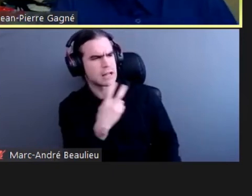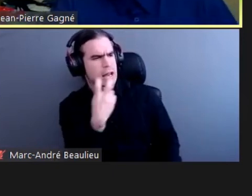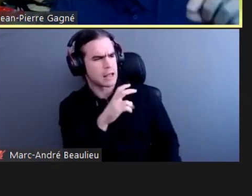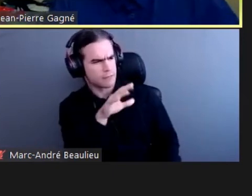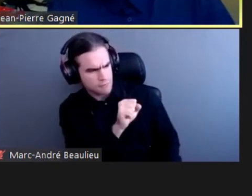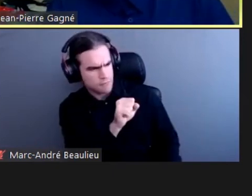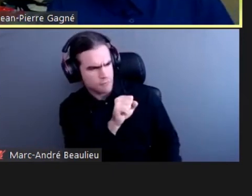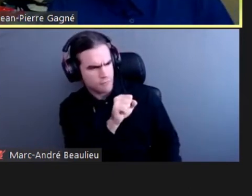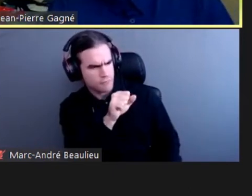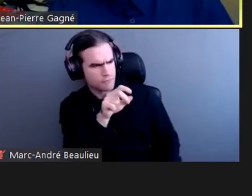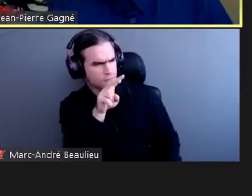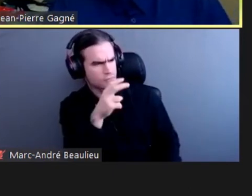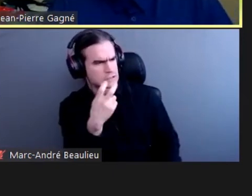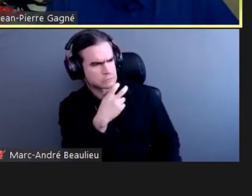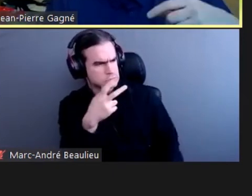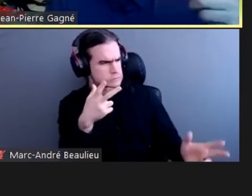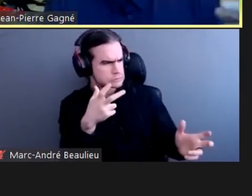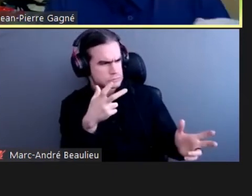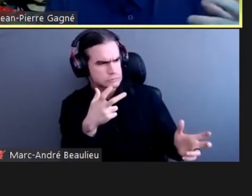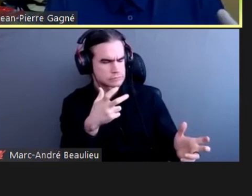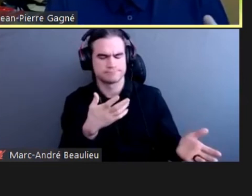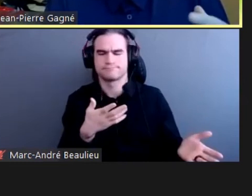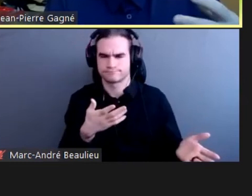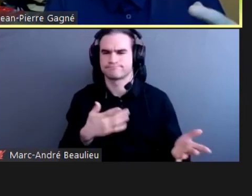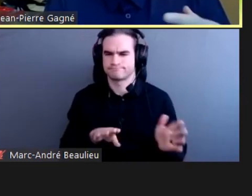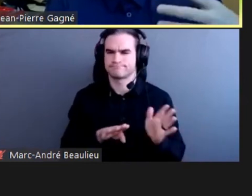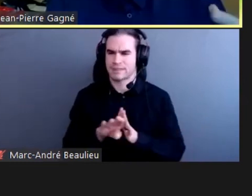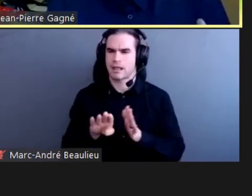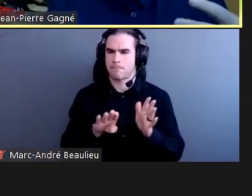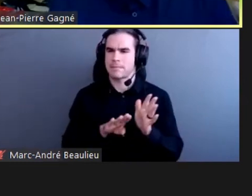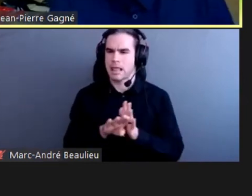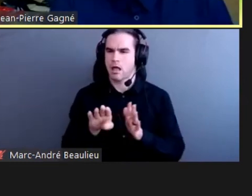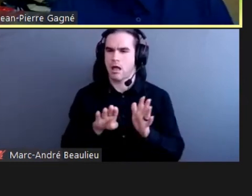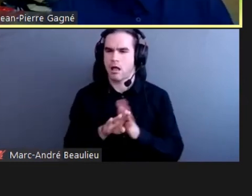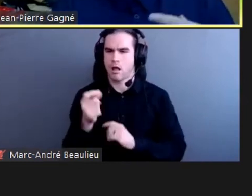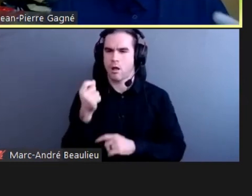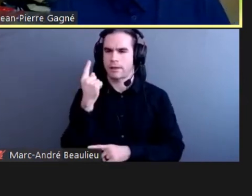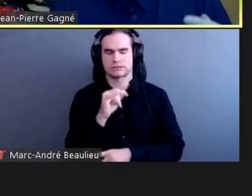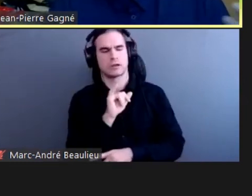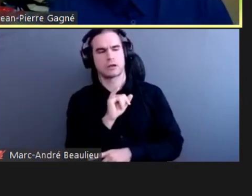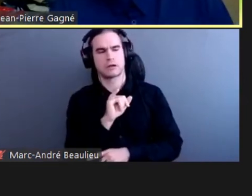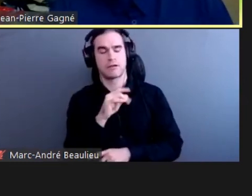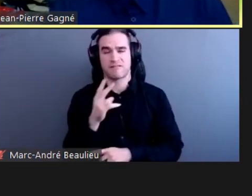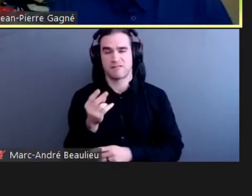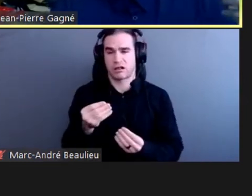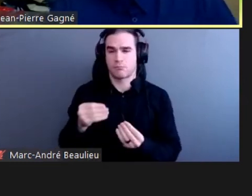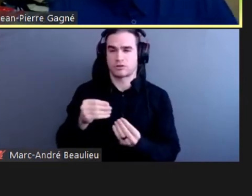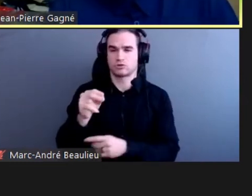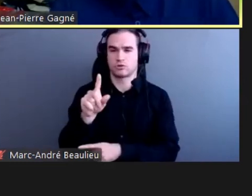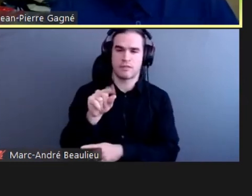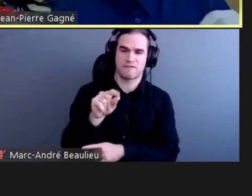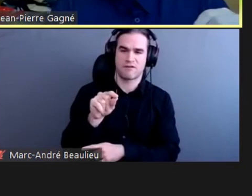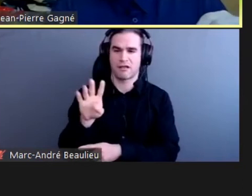Regarder sur ses lèvres, faire de la lecture labiale, ça peut améliorer notre degré de compréhension de 20 à 40 %.